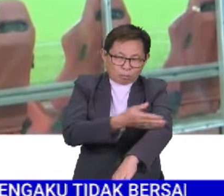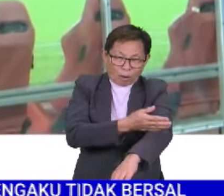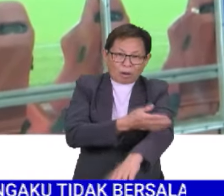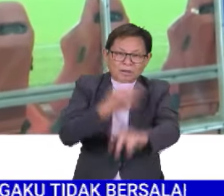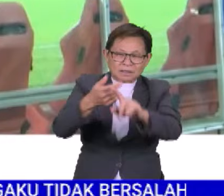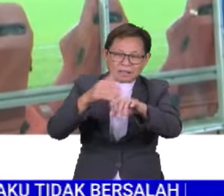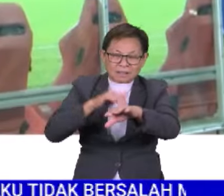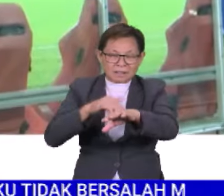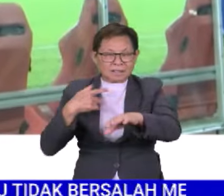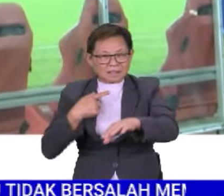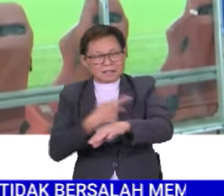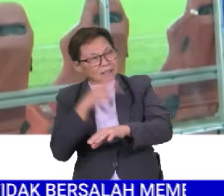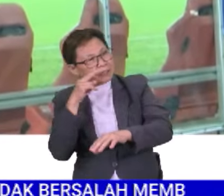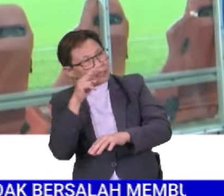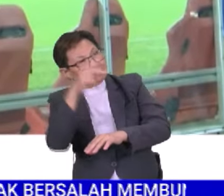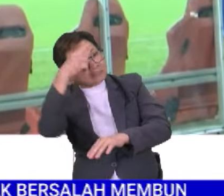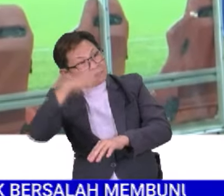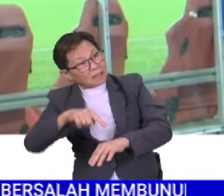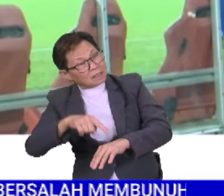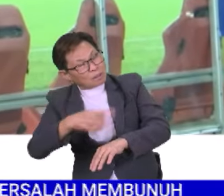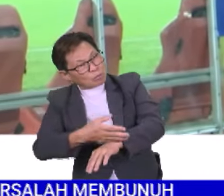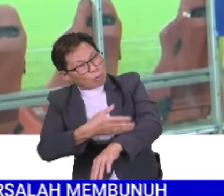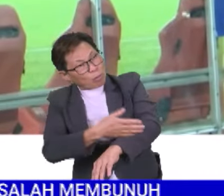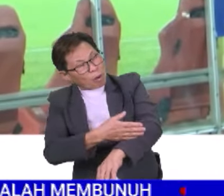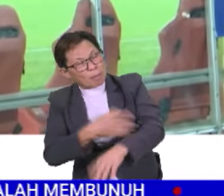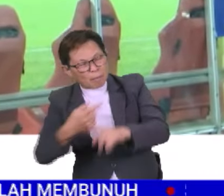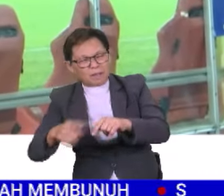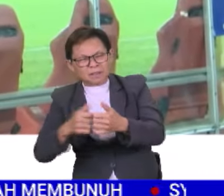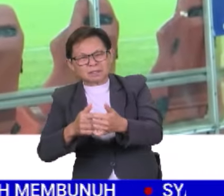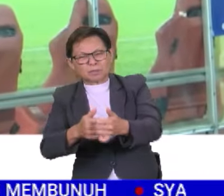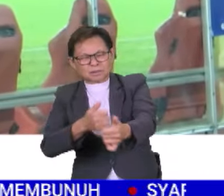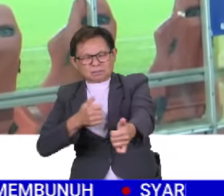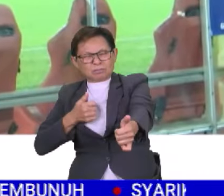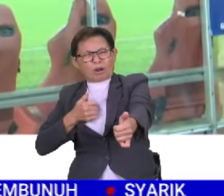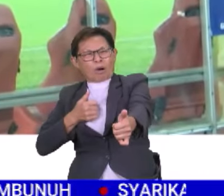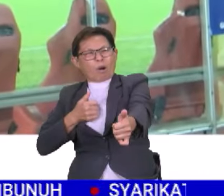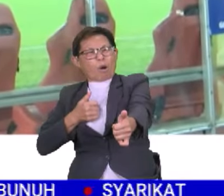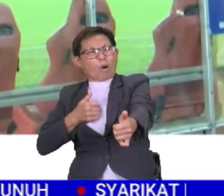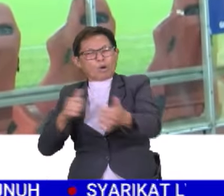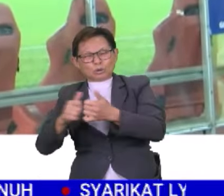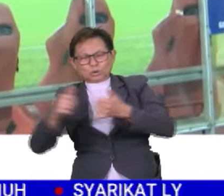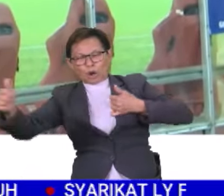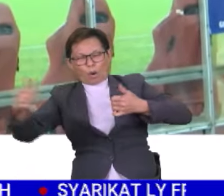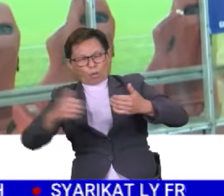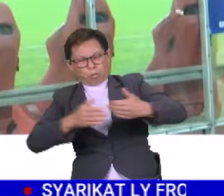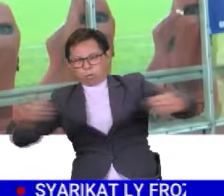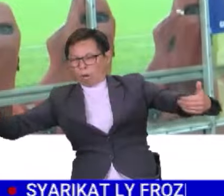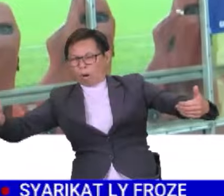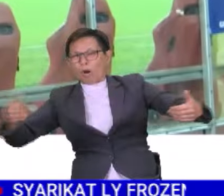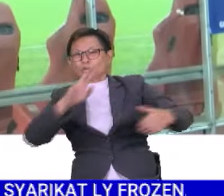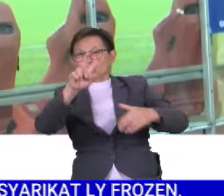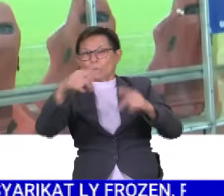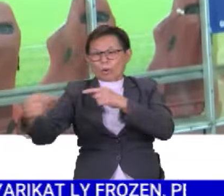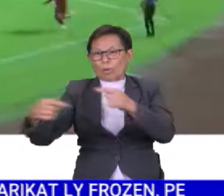daripada apa yang kita lihat di Thailand tetapi kita masih lagi jauh di mana kita ada dua lagi